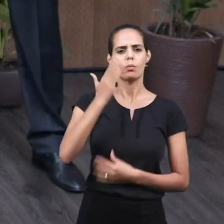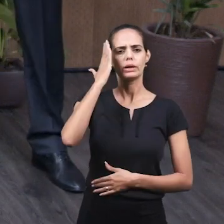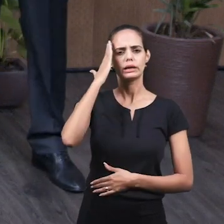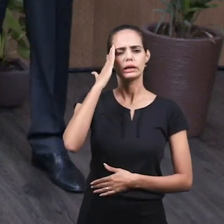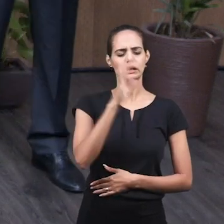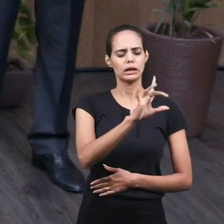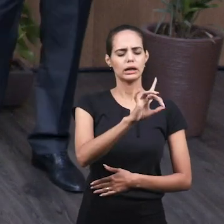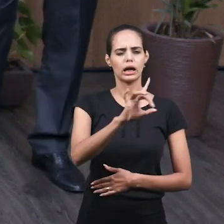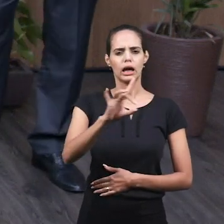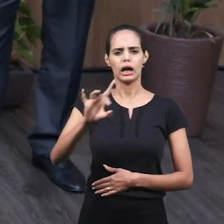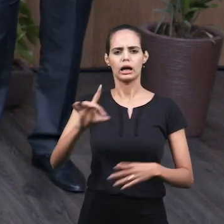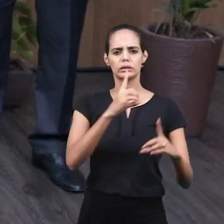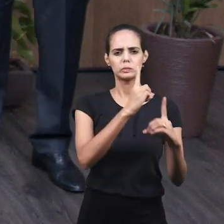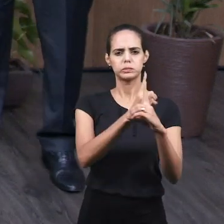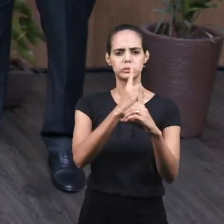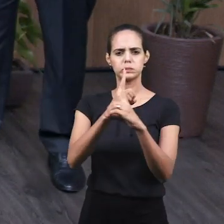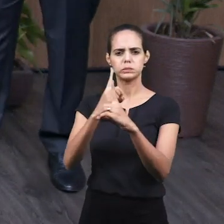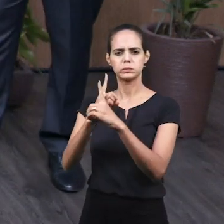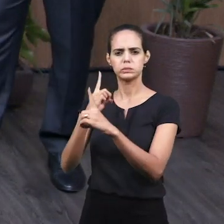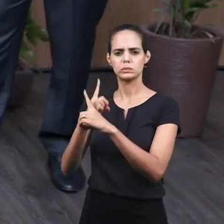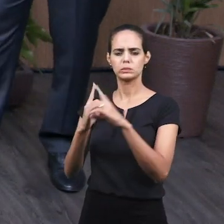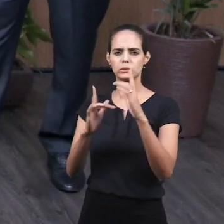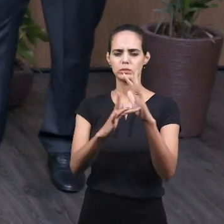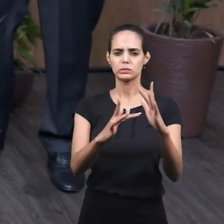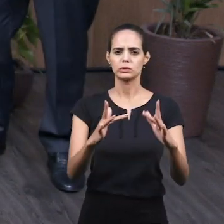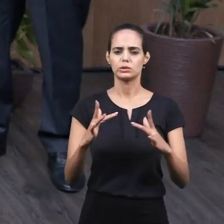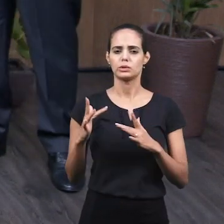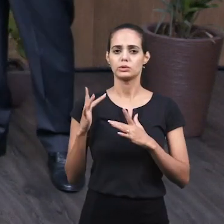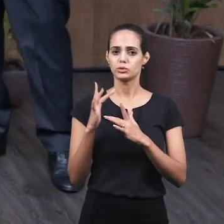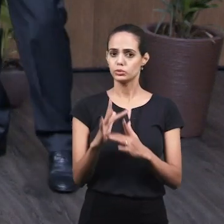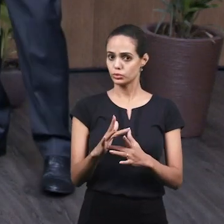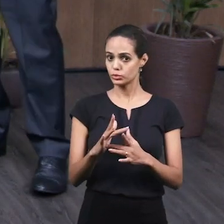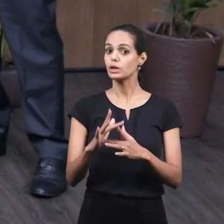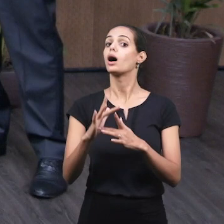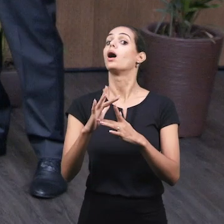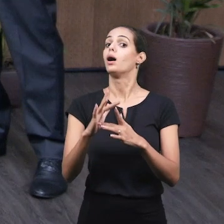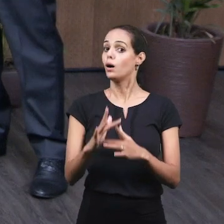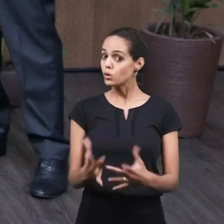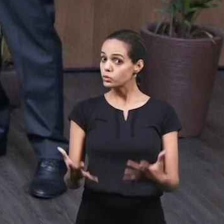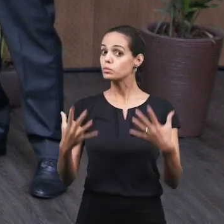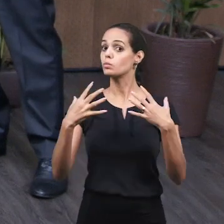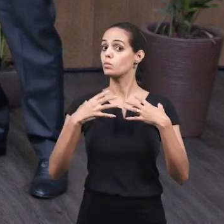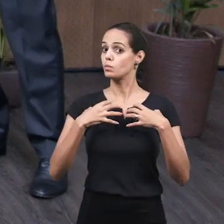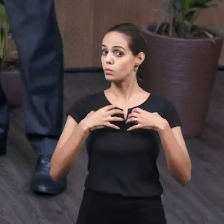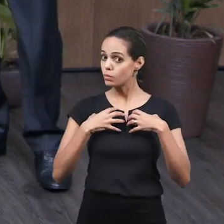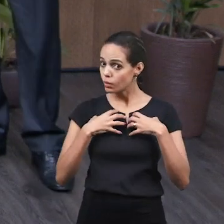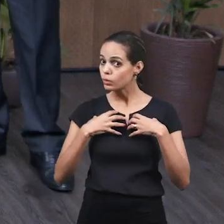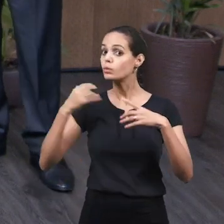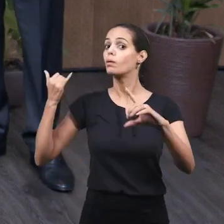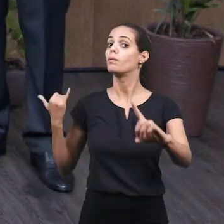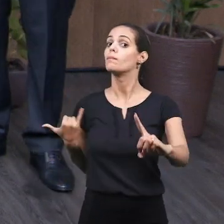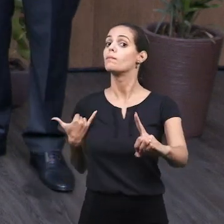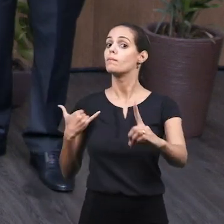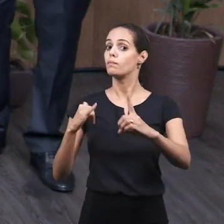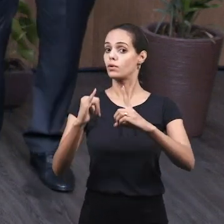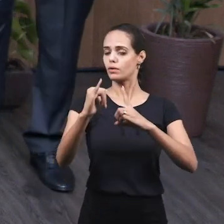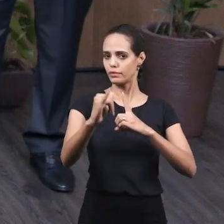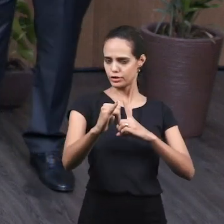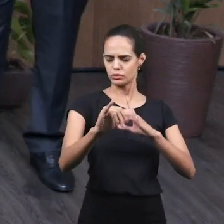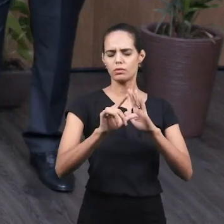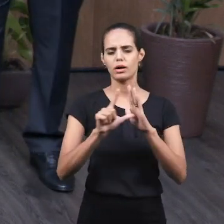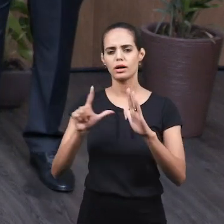rencontre avec le Seigneur Jésus comme une rencontre prophétique. Avant de répondre à ces